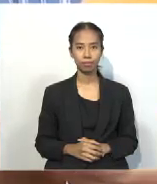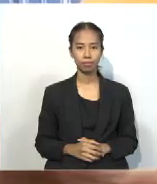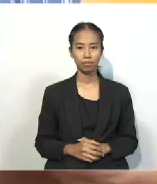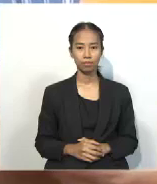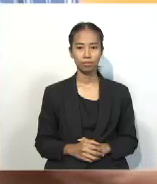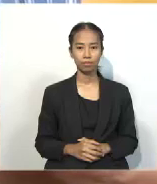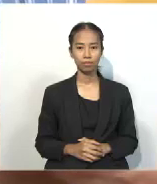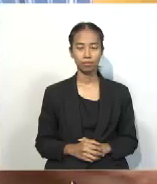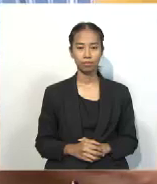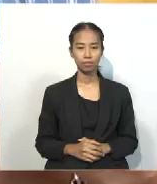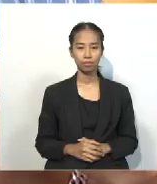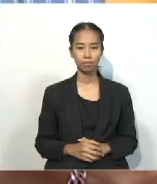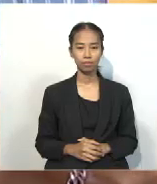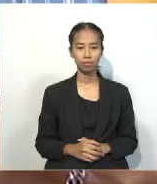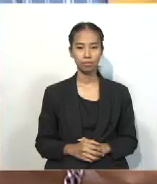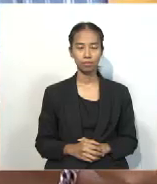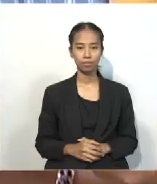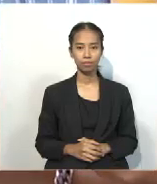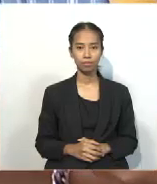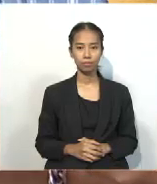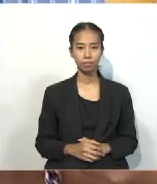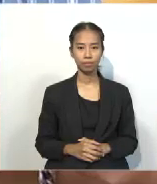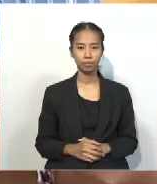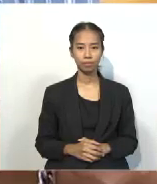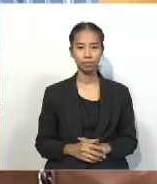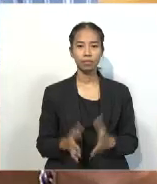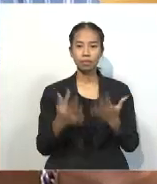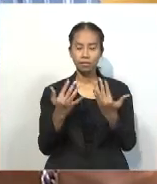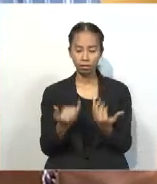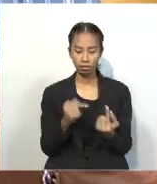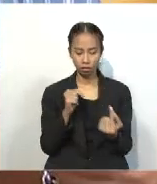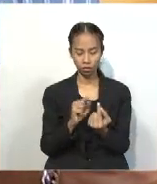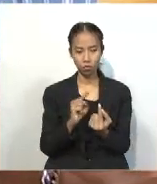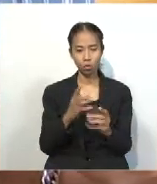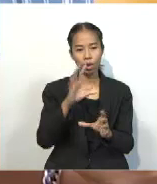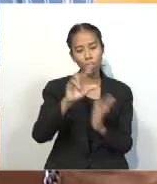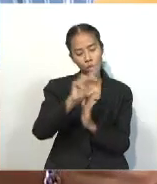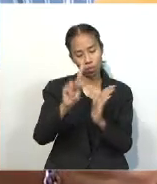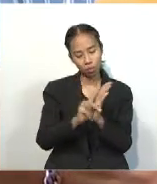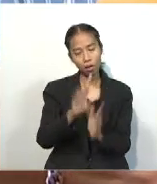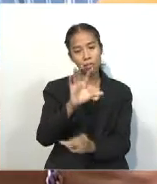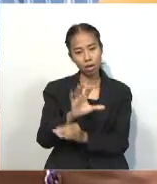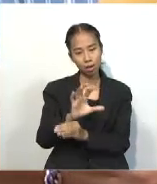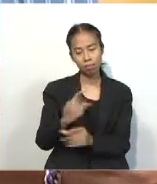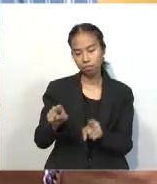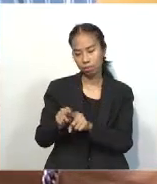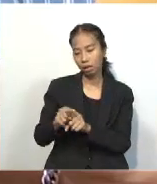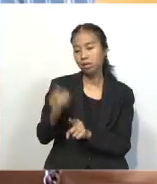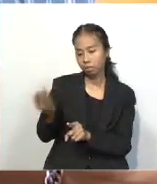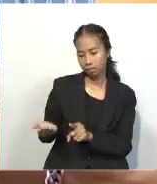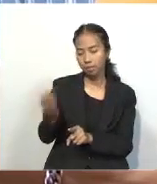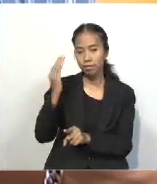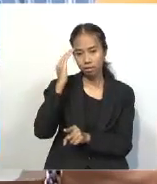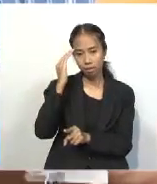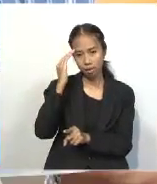ราก็จะไปเรื่องของการบังคับใช้กฎหมายนะครับซึ่งมีมาตรการมากมายทั้งอย่างที่เราท่านพอทราบแล้วนะครับ